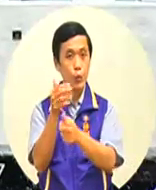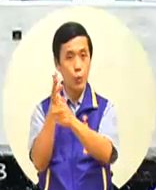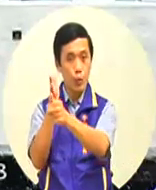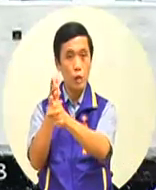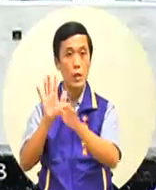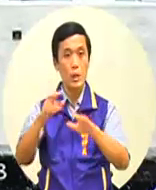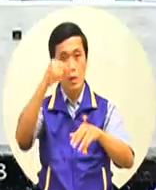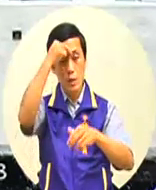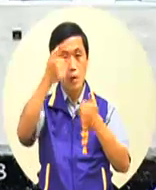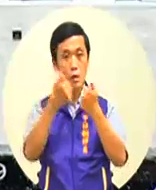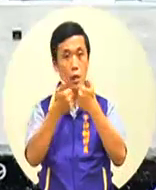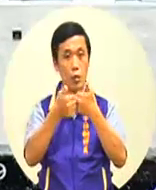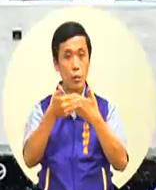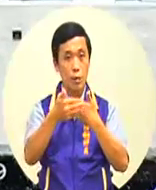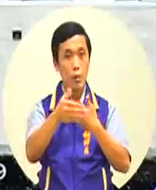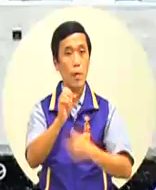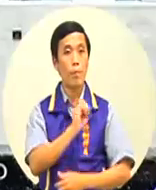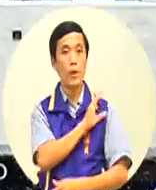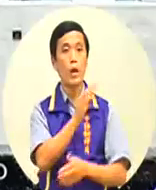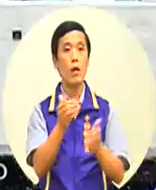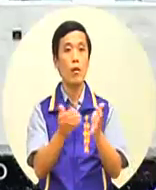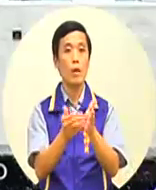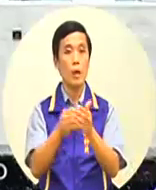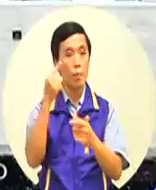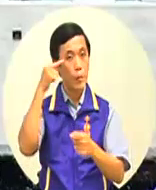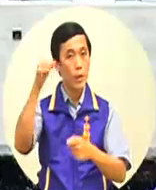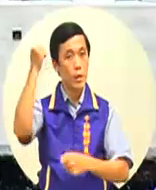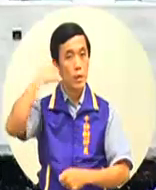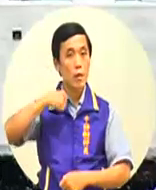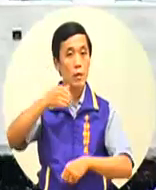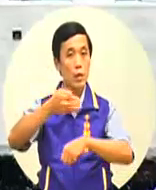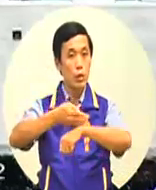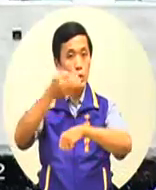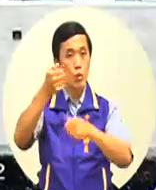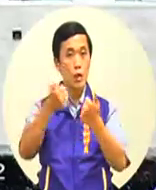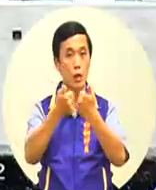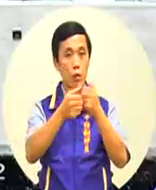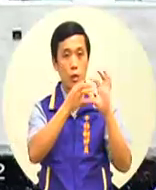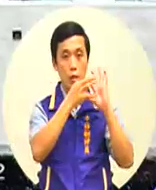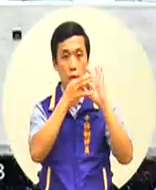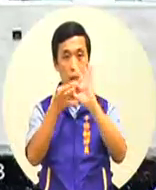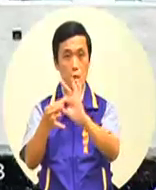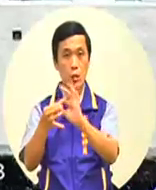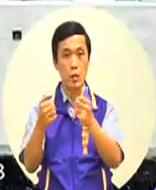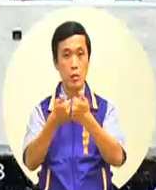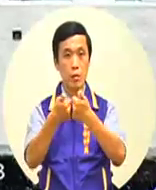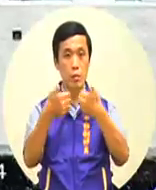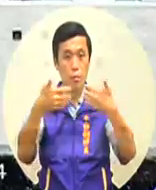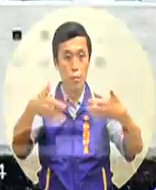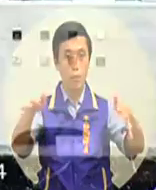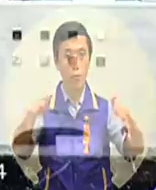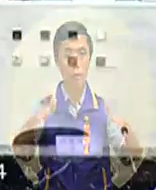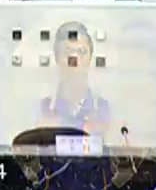天下午的议程就到这边结束，明天上午我们9点继续开会。 好，散会。